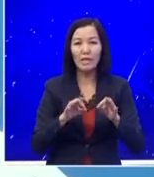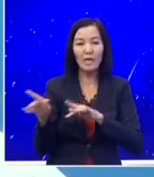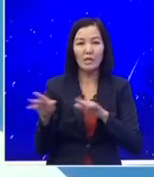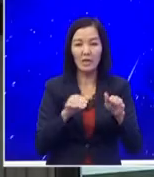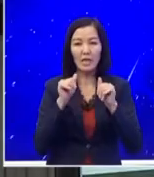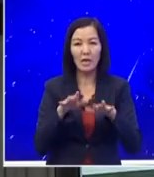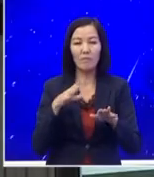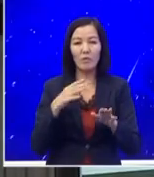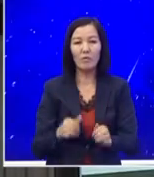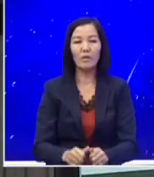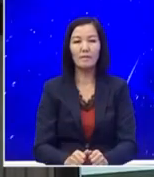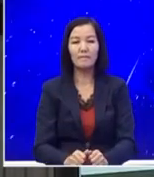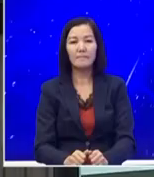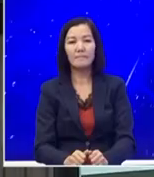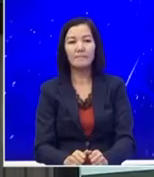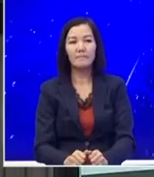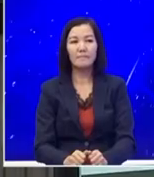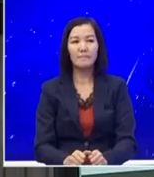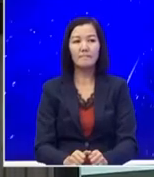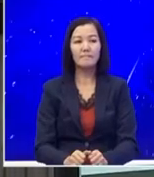кешенді шаралар қабылдауда.